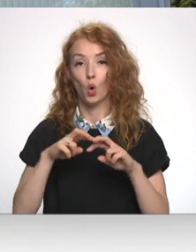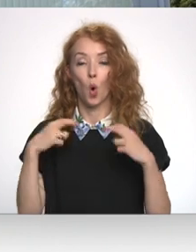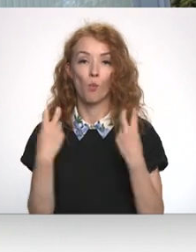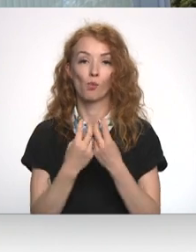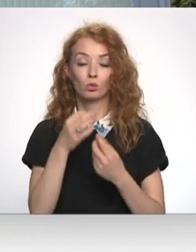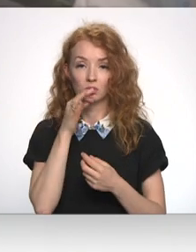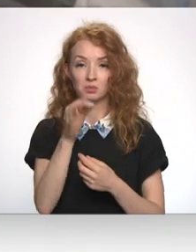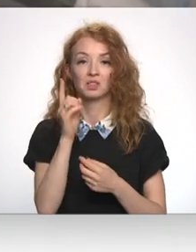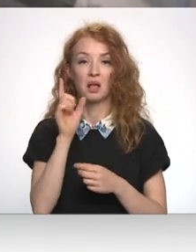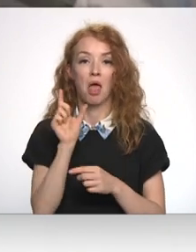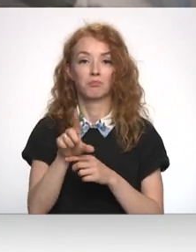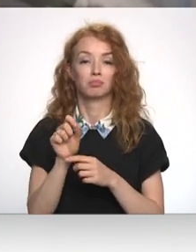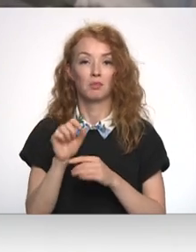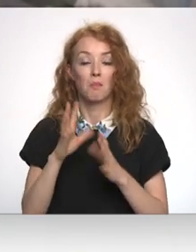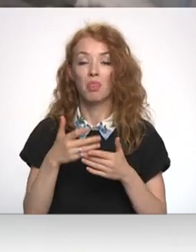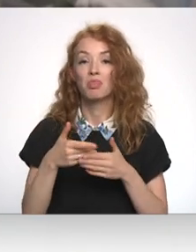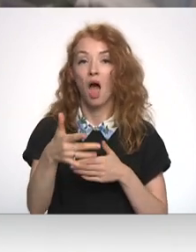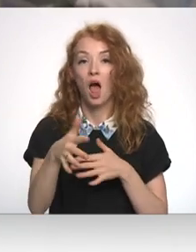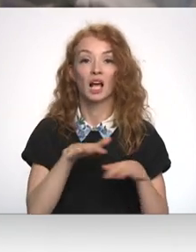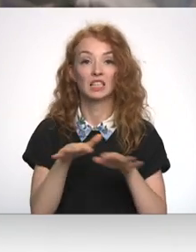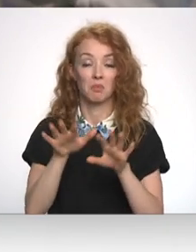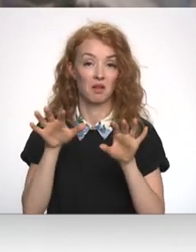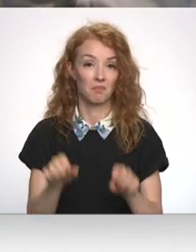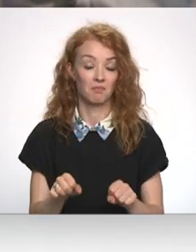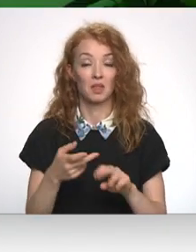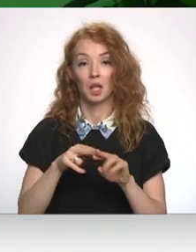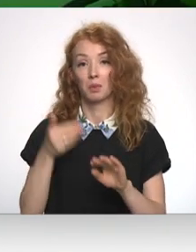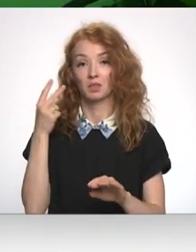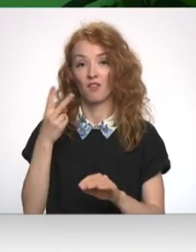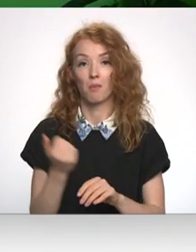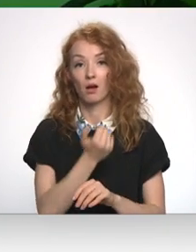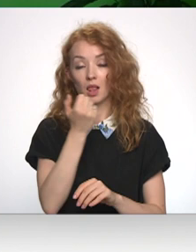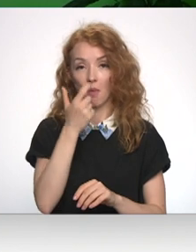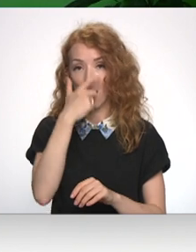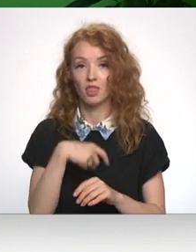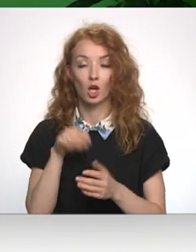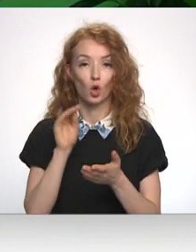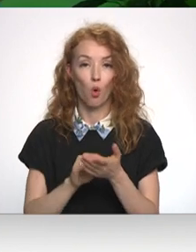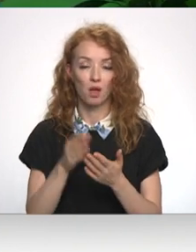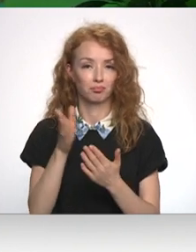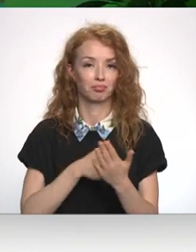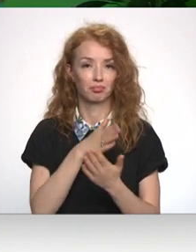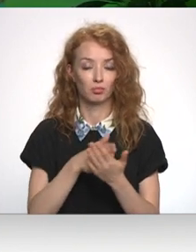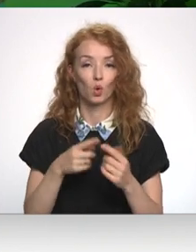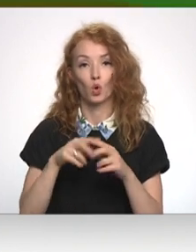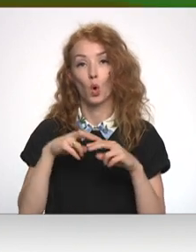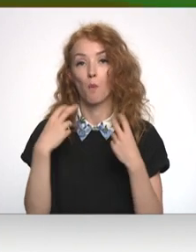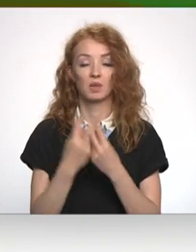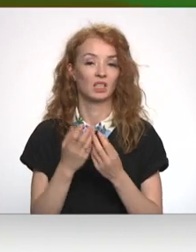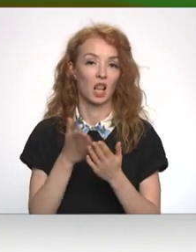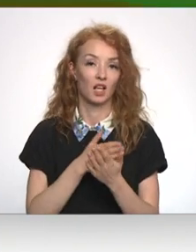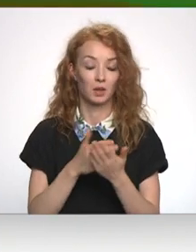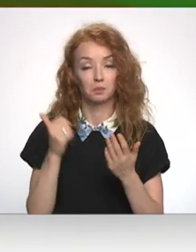izsaka vienu aizrādījumu, bet tālākas rīcības neseko, pirms 2 gadiem ētikas kodeks atcelts un komisija darbu beidza.